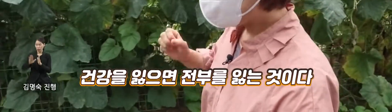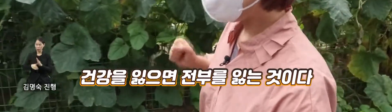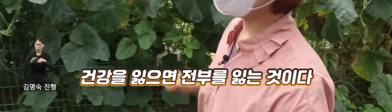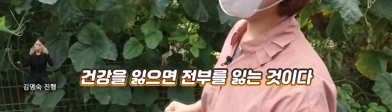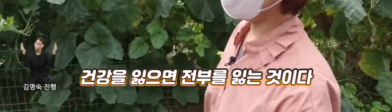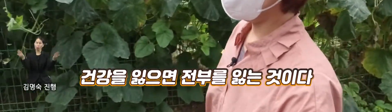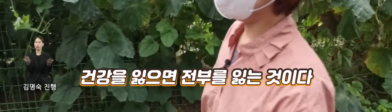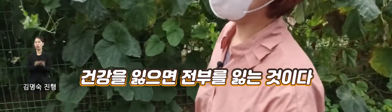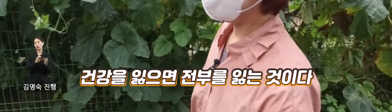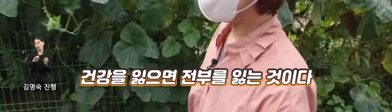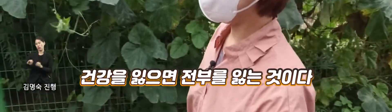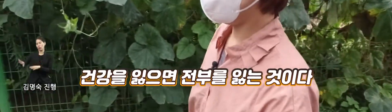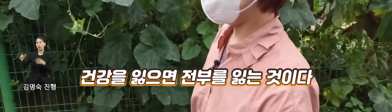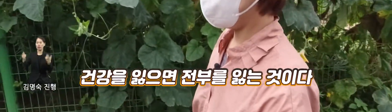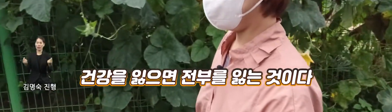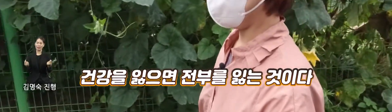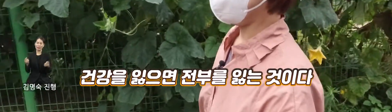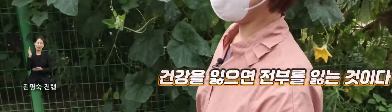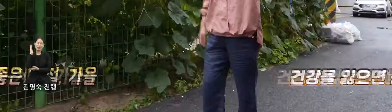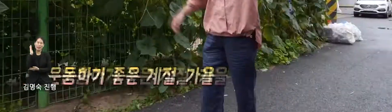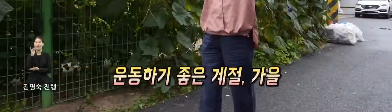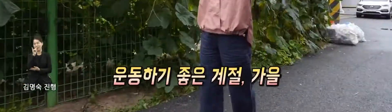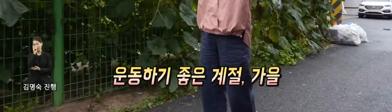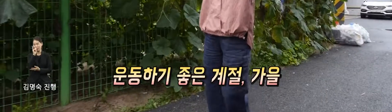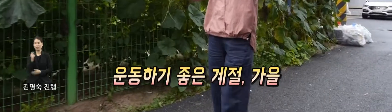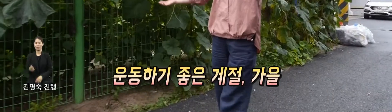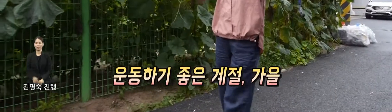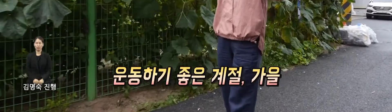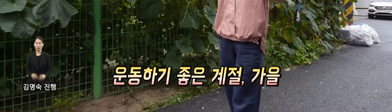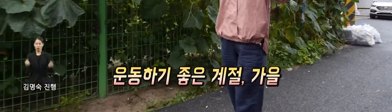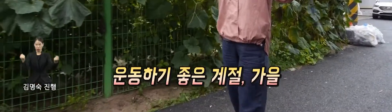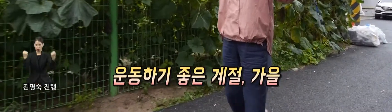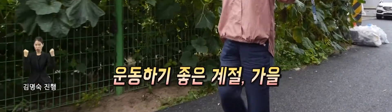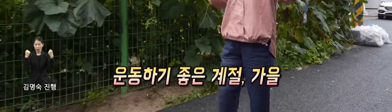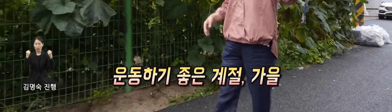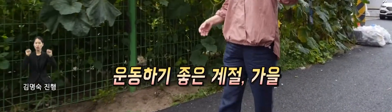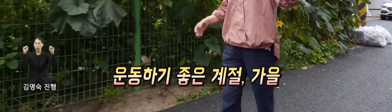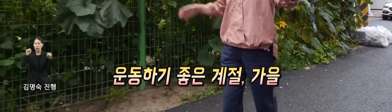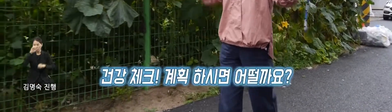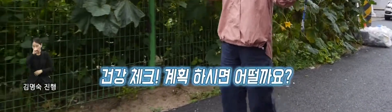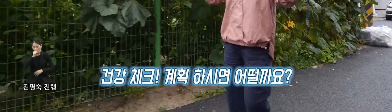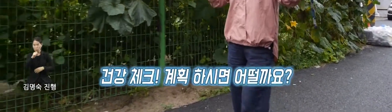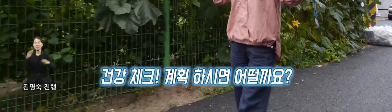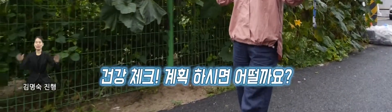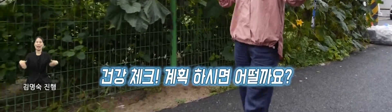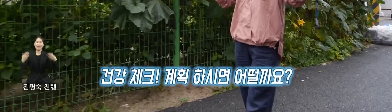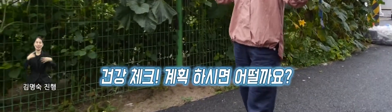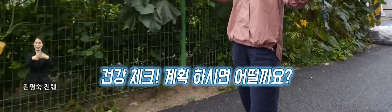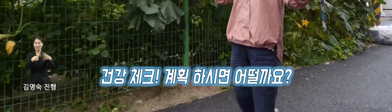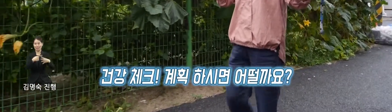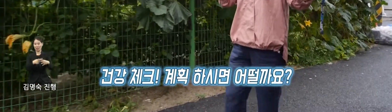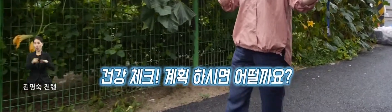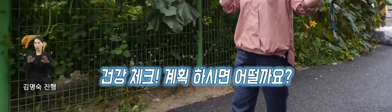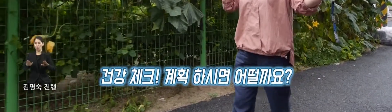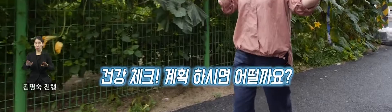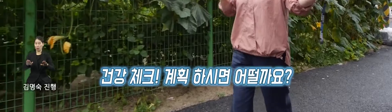전부를 잃어버린다는 이야기가 있습니다. 운동하기 좋은 이 가을에 우리의 건강을